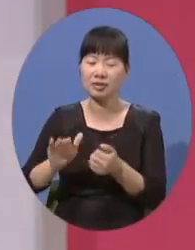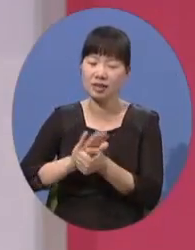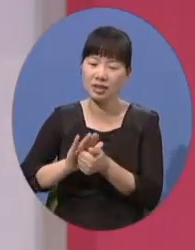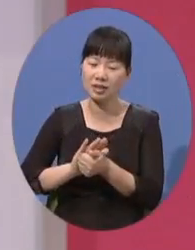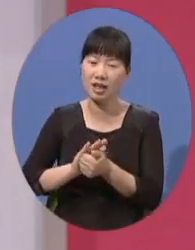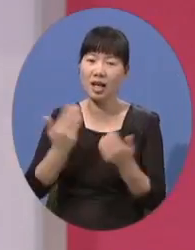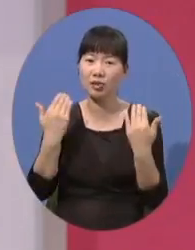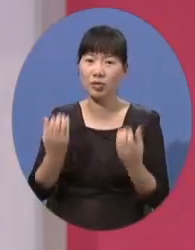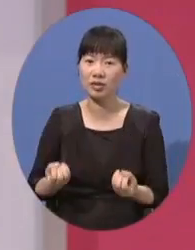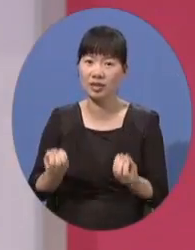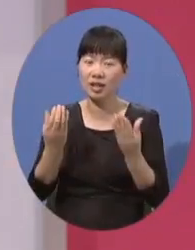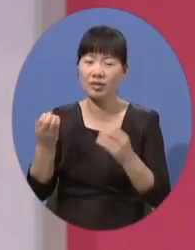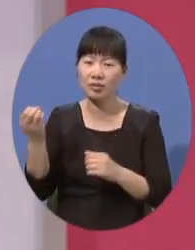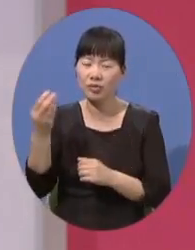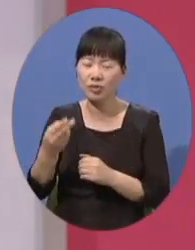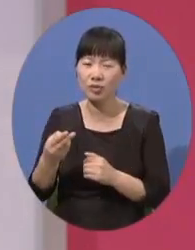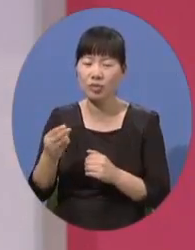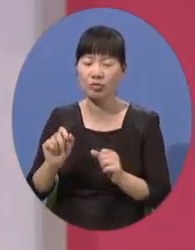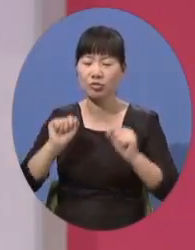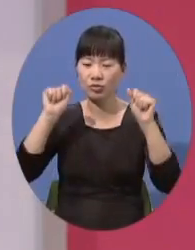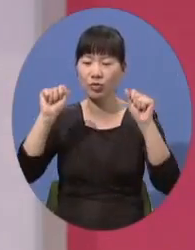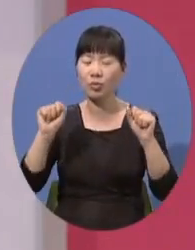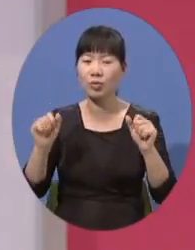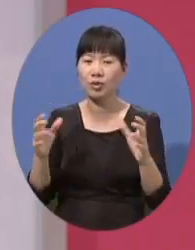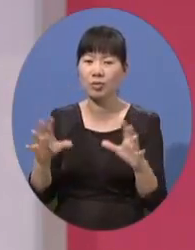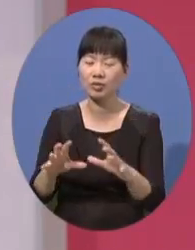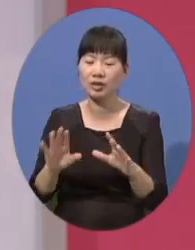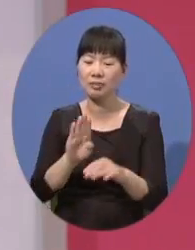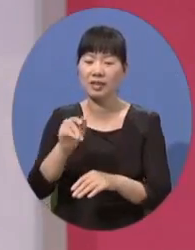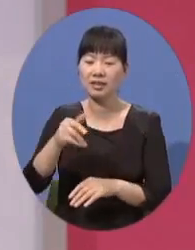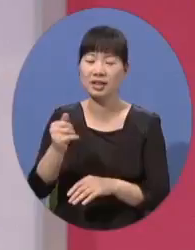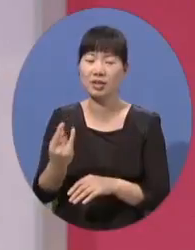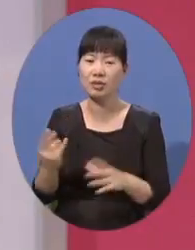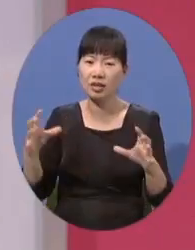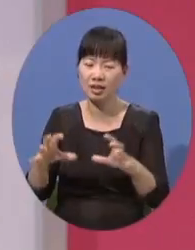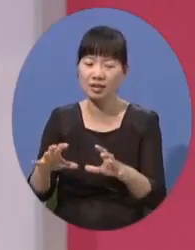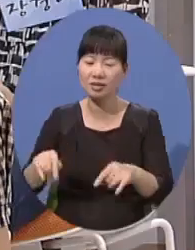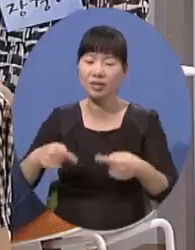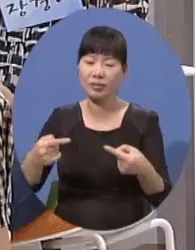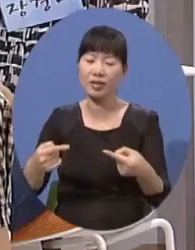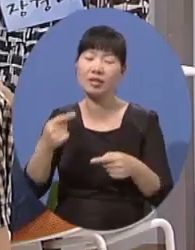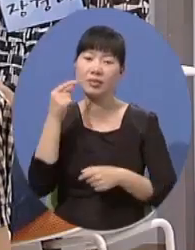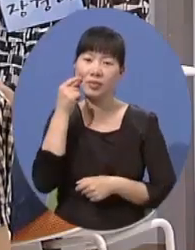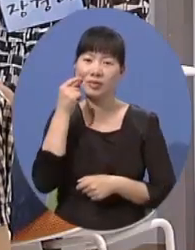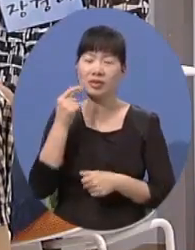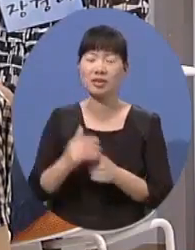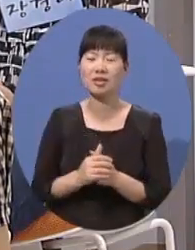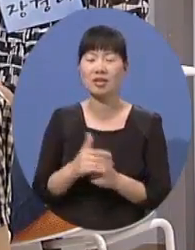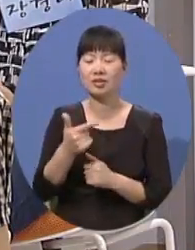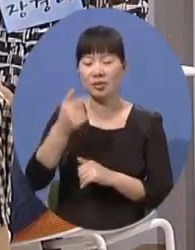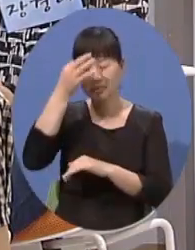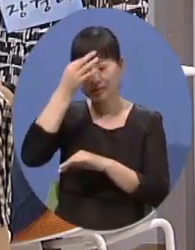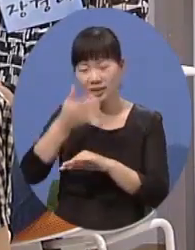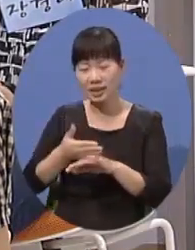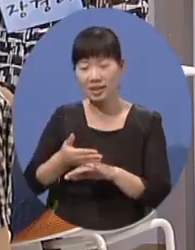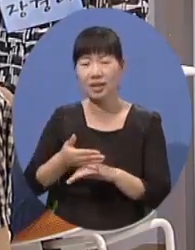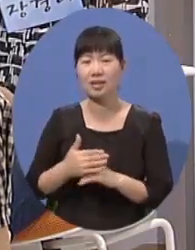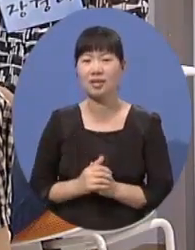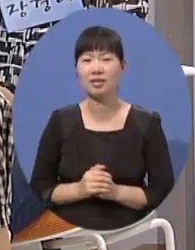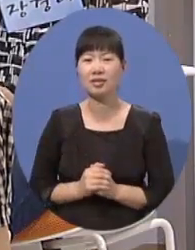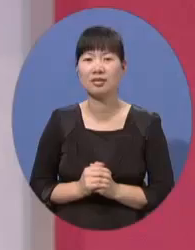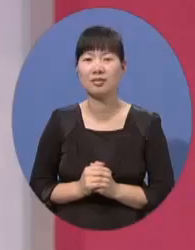뒤치닥거리는 학교 행사라든지 뭐 운동회라든지 바자회라든지는 거의 참석을 못해요. 못하죠. 예. 그래서 너무 미안한 거예요. 네.